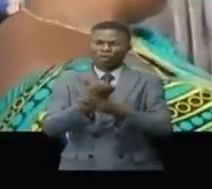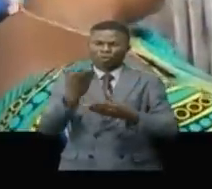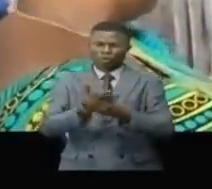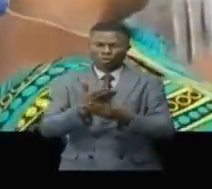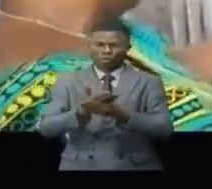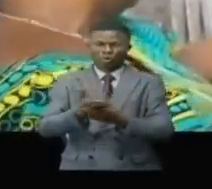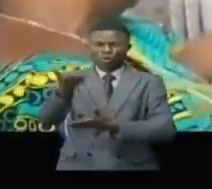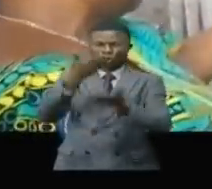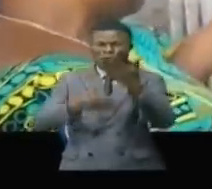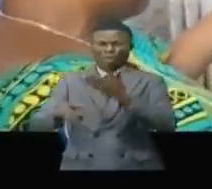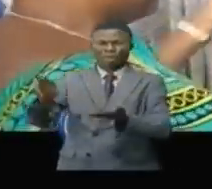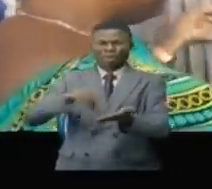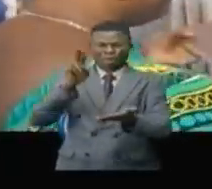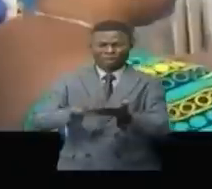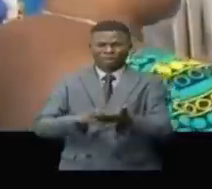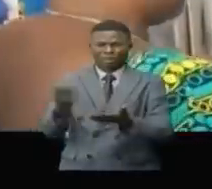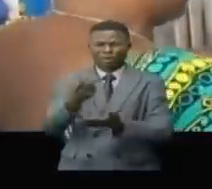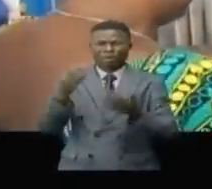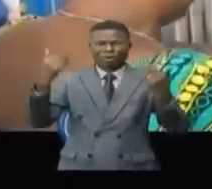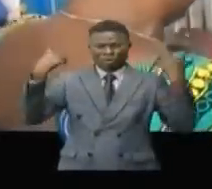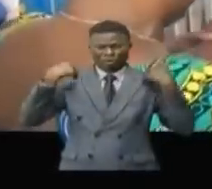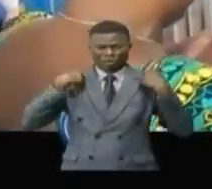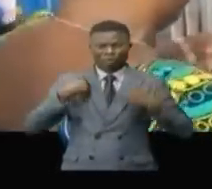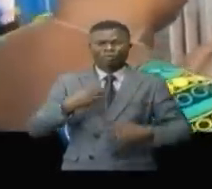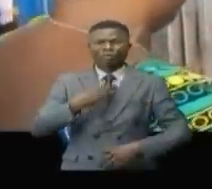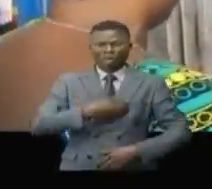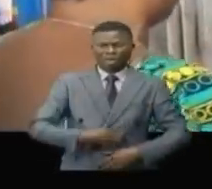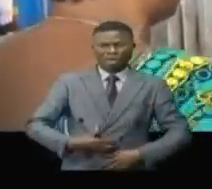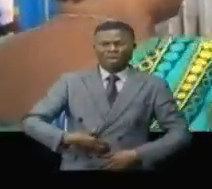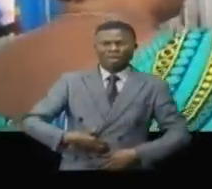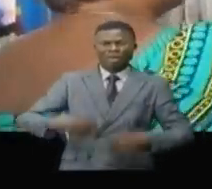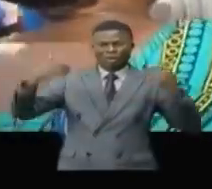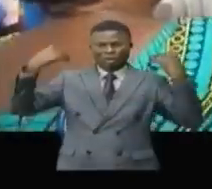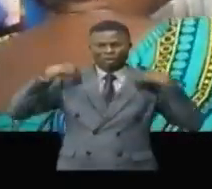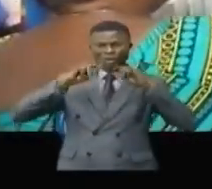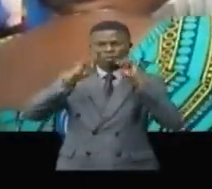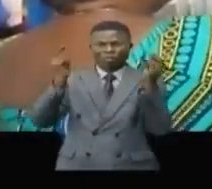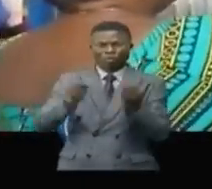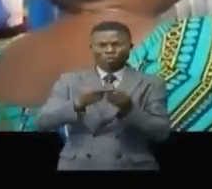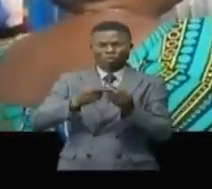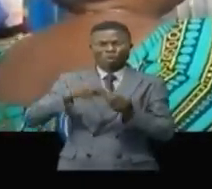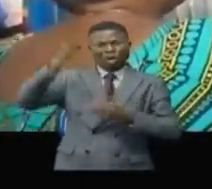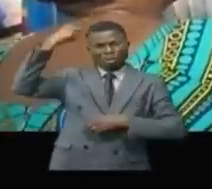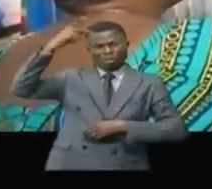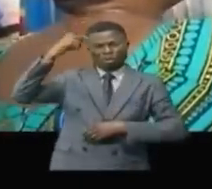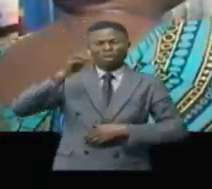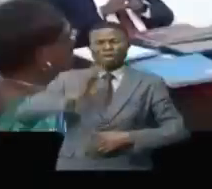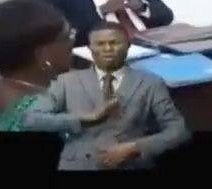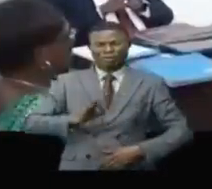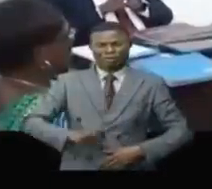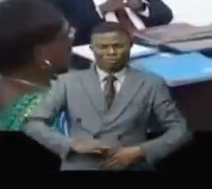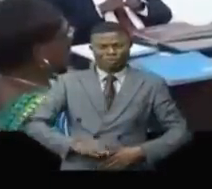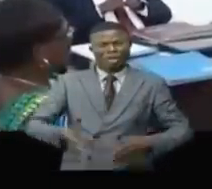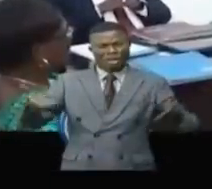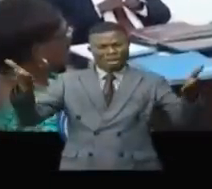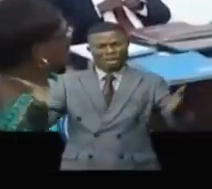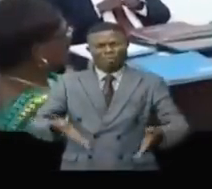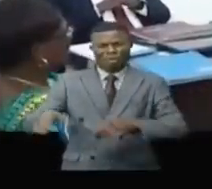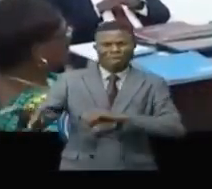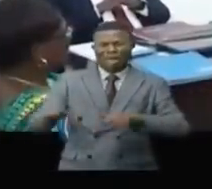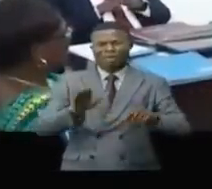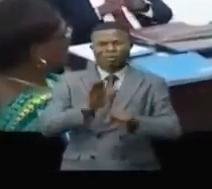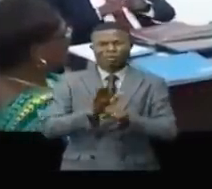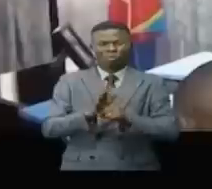entre les deux personnalités. Maître Patrick Yala, cadre du parti présidentiel, ne cesse de se démarquer à travers ses actions sur